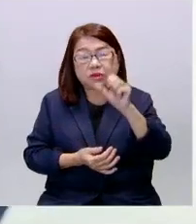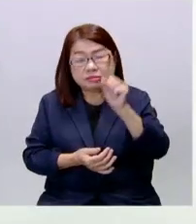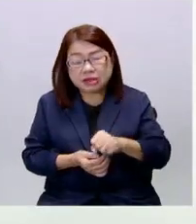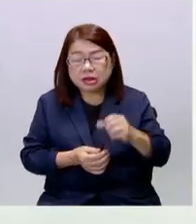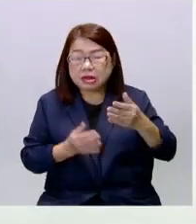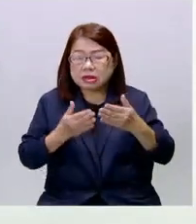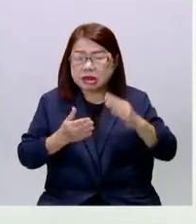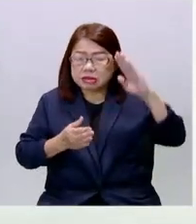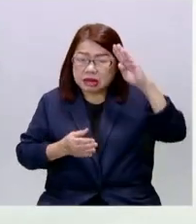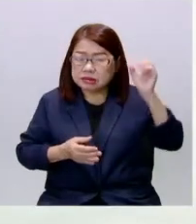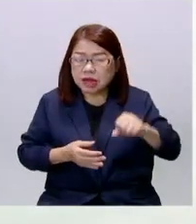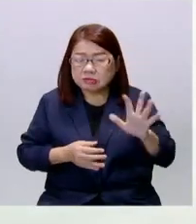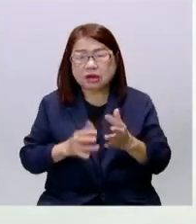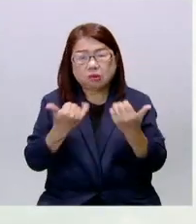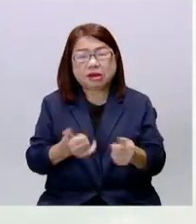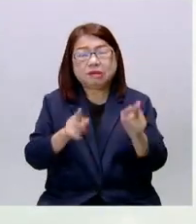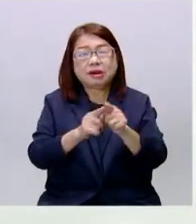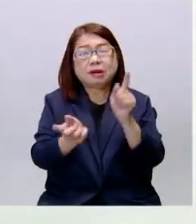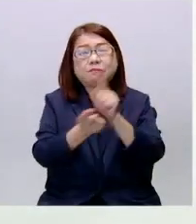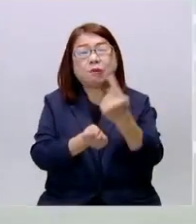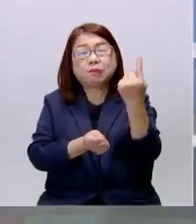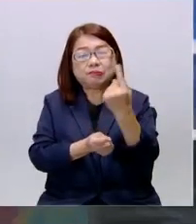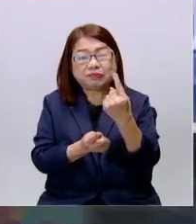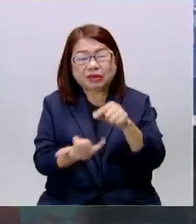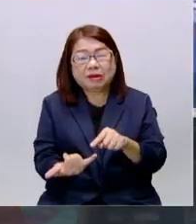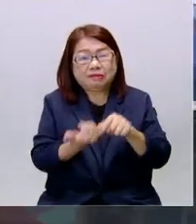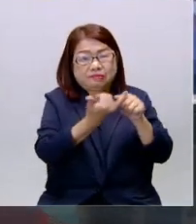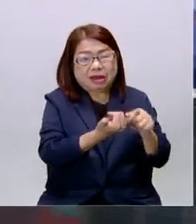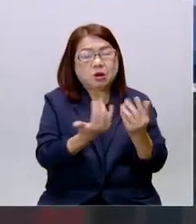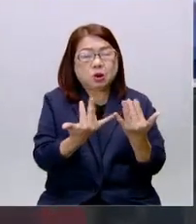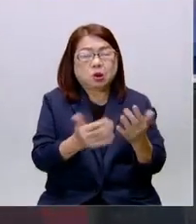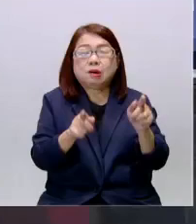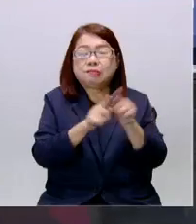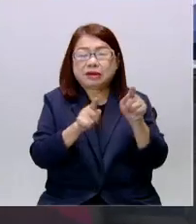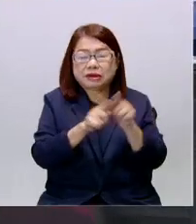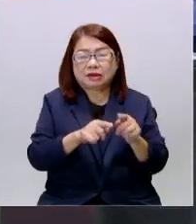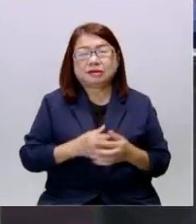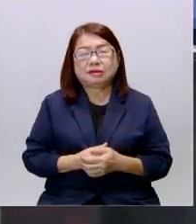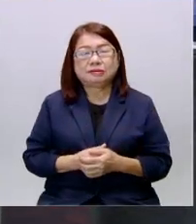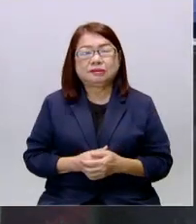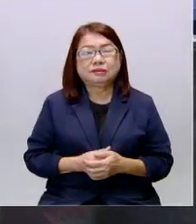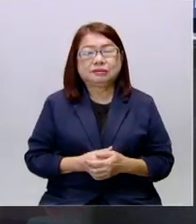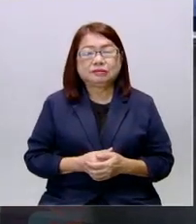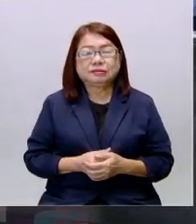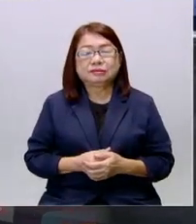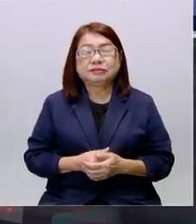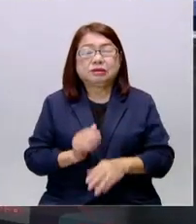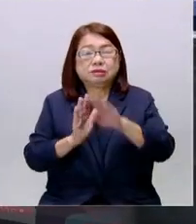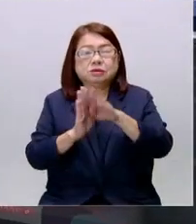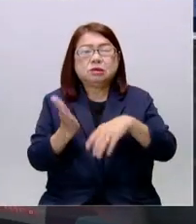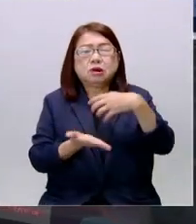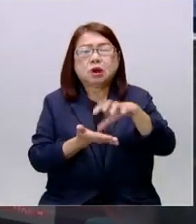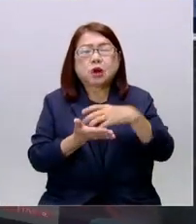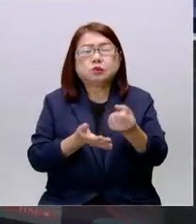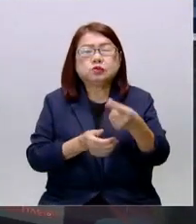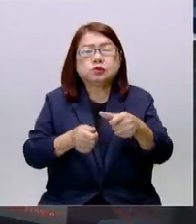ดนะครับที่มีการนำขึ้นมาในวันนี้ที่จะยังคงต้องรอการตรวจพิสูจน์อัตลักษณ์บุคคลอีกเช่นเดียวกันครับและทั้งหมดนี้เป็นบรรยากาศล่า